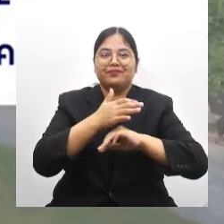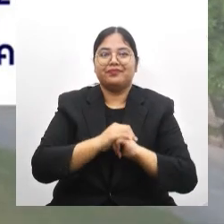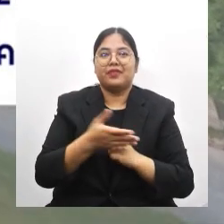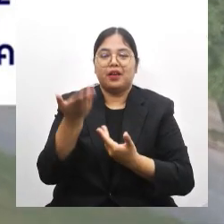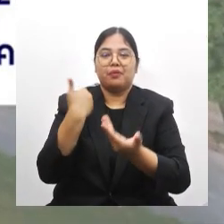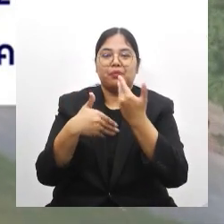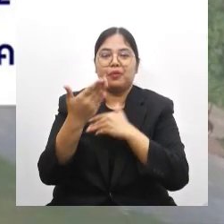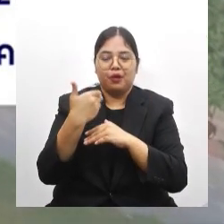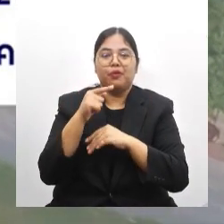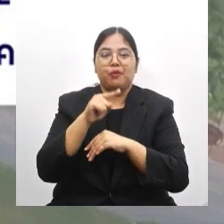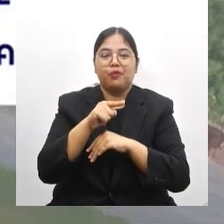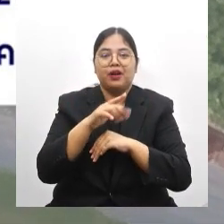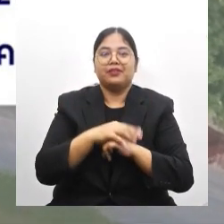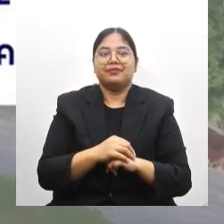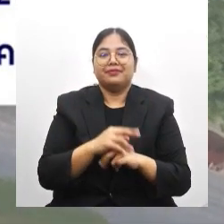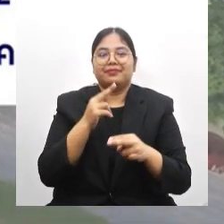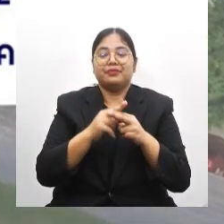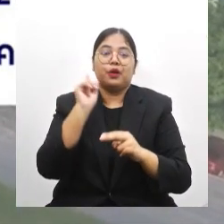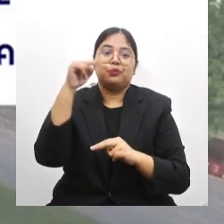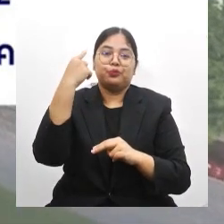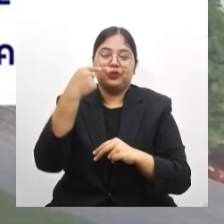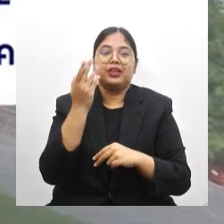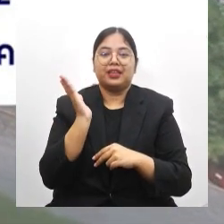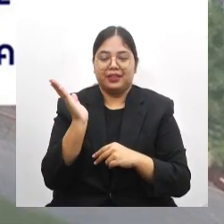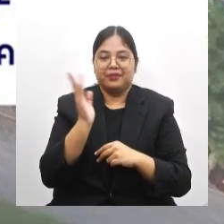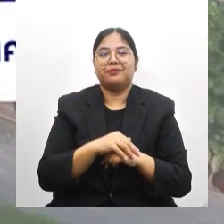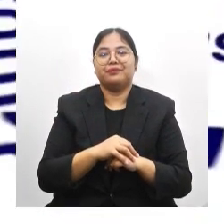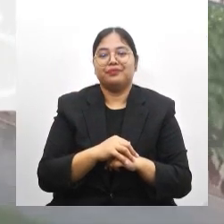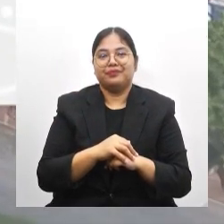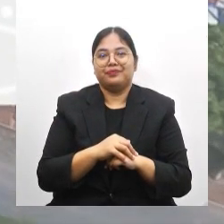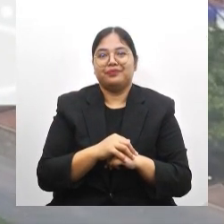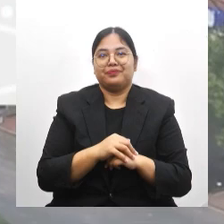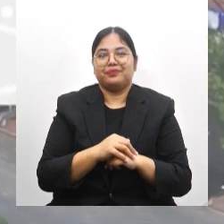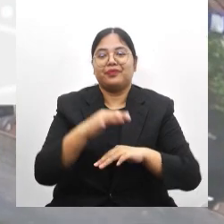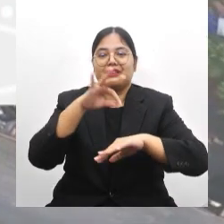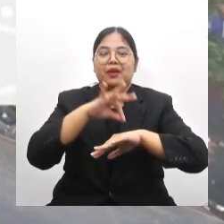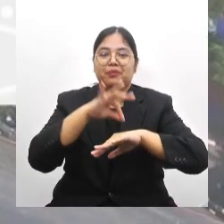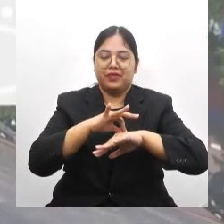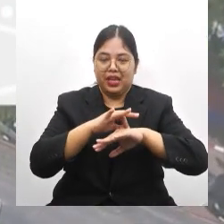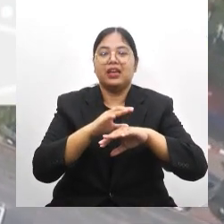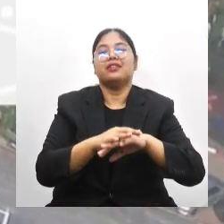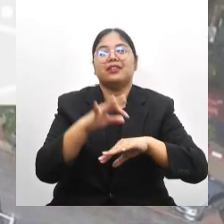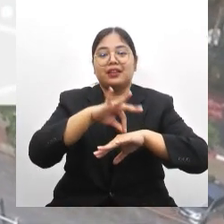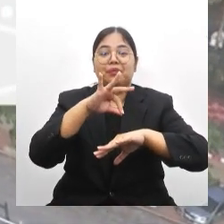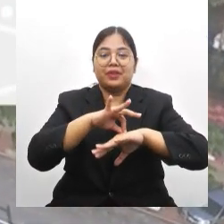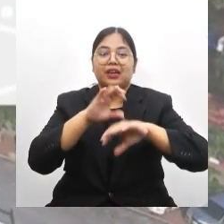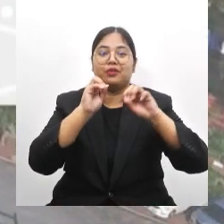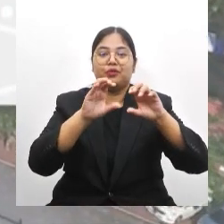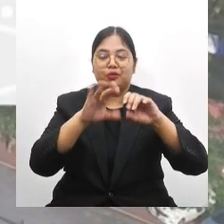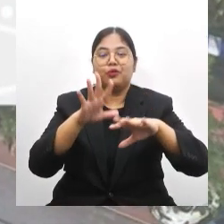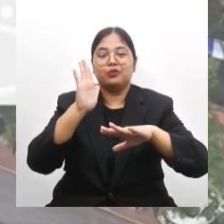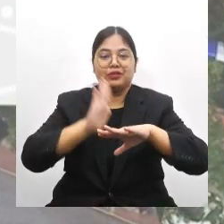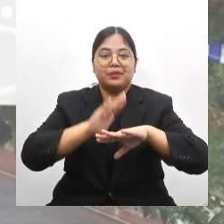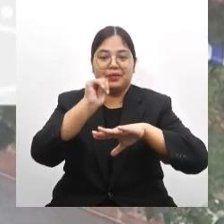ติผู้นำเสนอผลงานสารพลังครูสพฐ.นางสาววิราลัตน์เพชรรุ่งตำแหน่งครูวิทยาฐานะครูชำนาญการพิเศษ